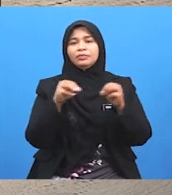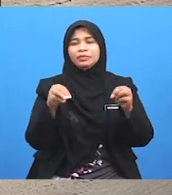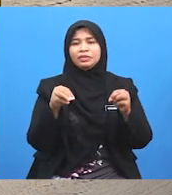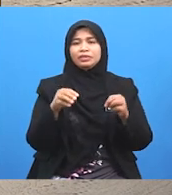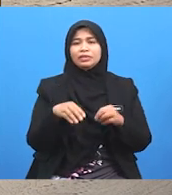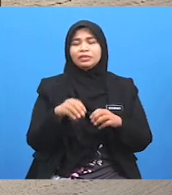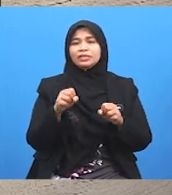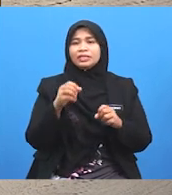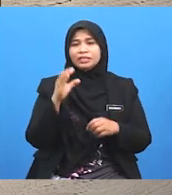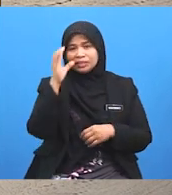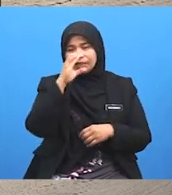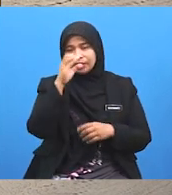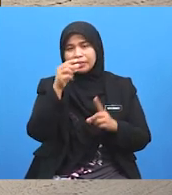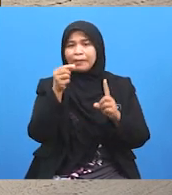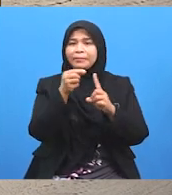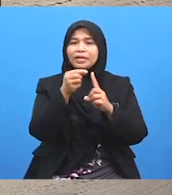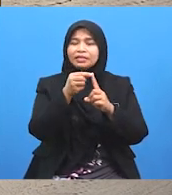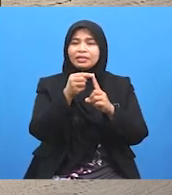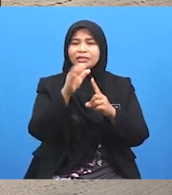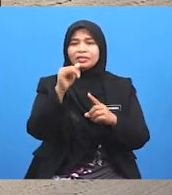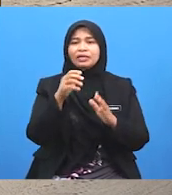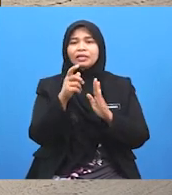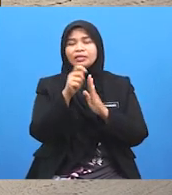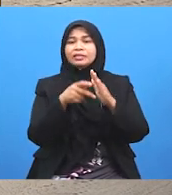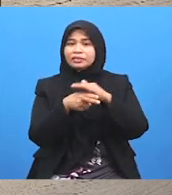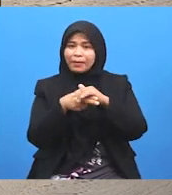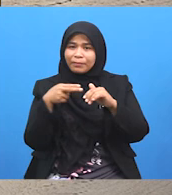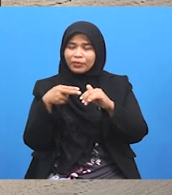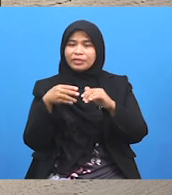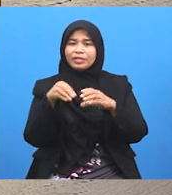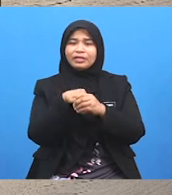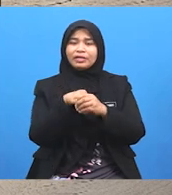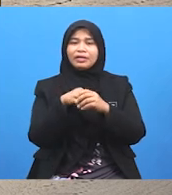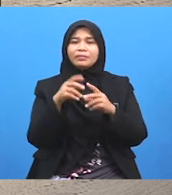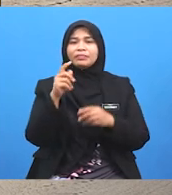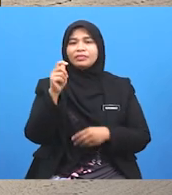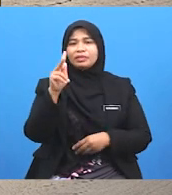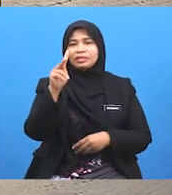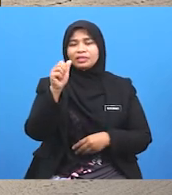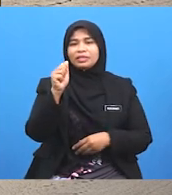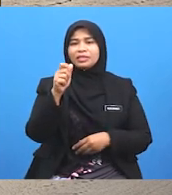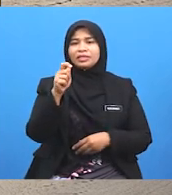mencari perkataan-perkataan yang tersembunyi dalam teka-teki.